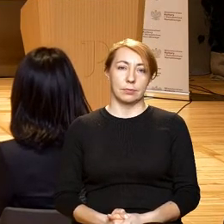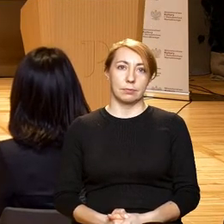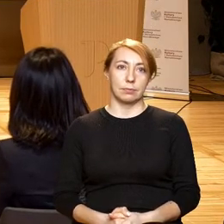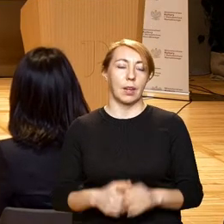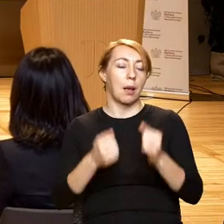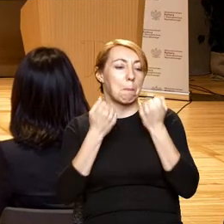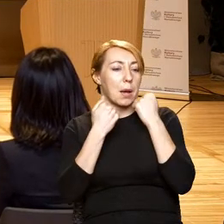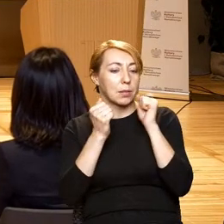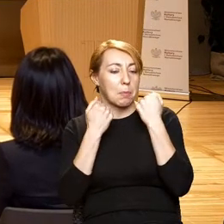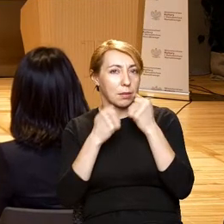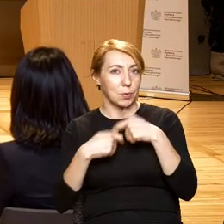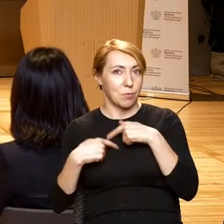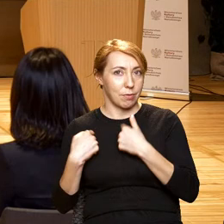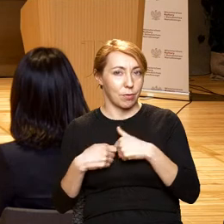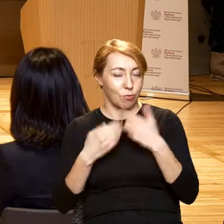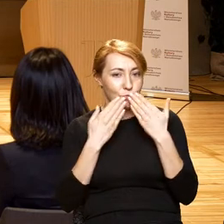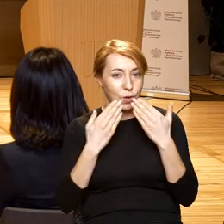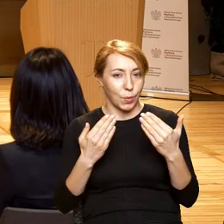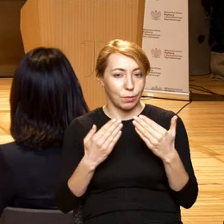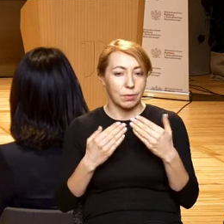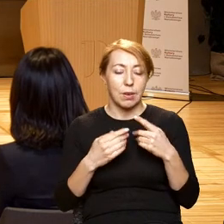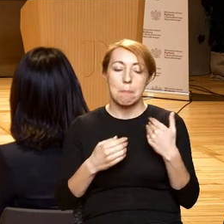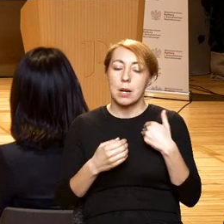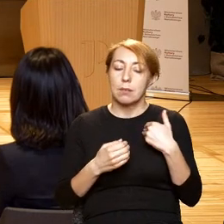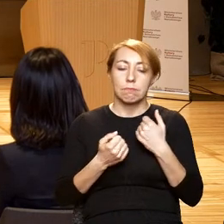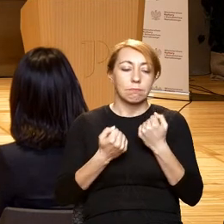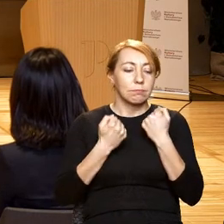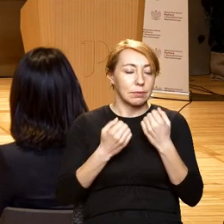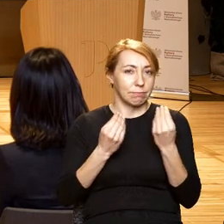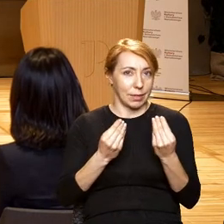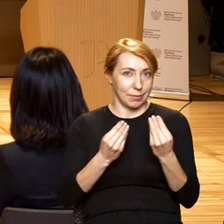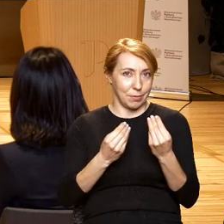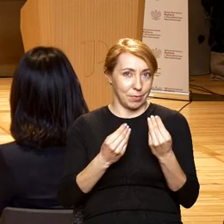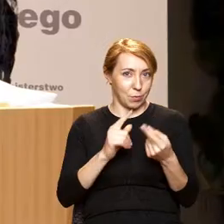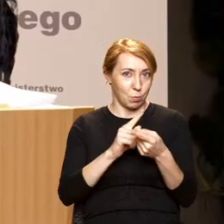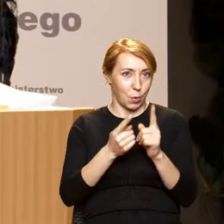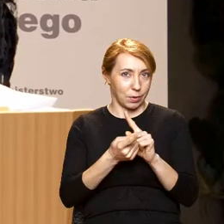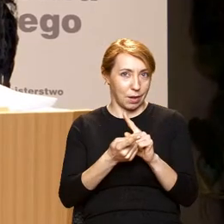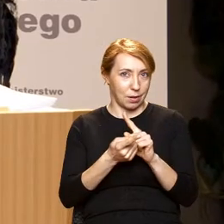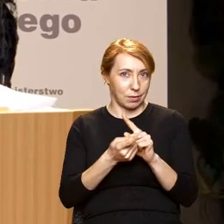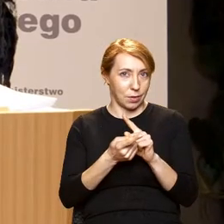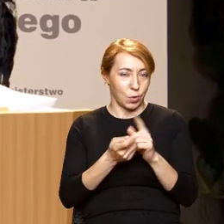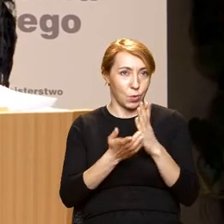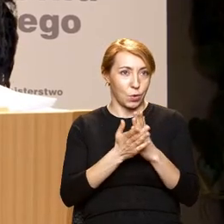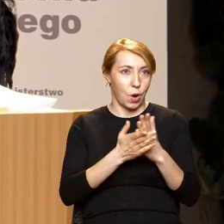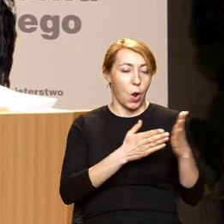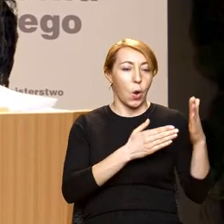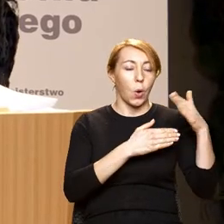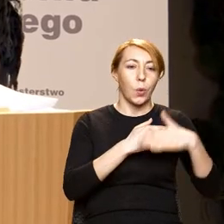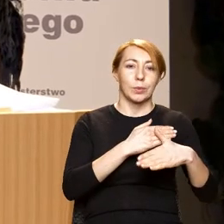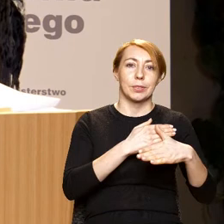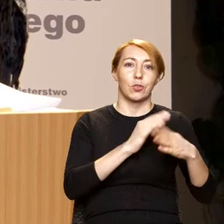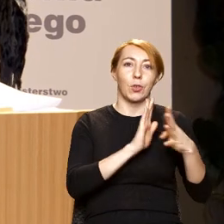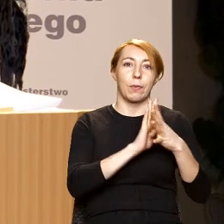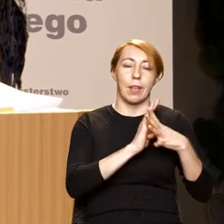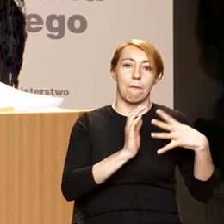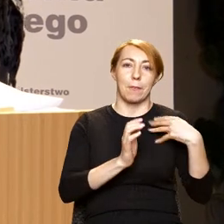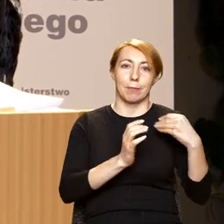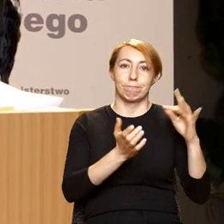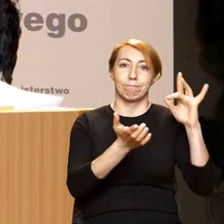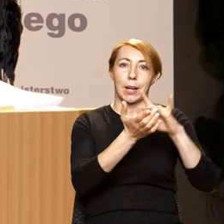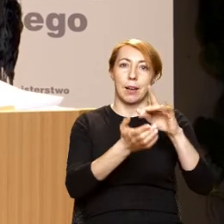Bardzo, bardzo serdecznie dziękuję. To było absolutnie fascynujące spotkanie z końcem XIX wieku z Wilnem. I to,